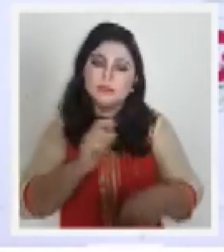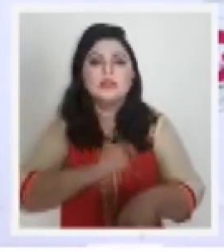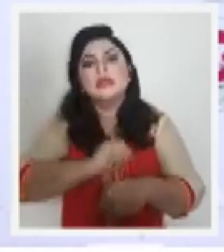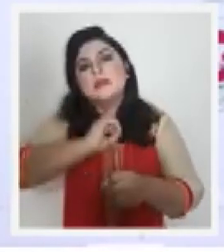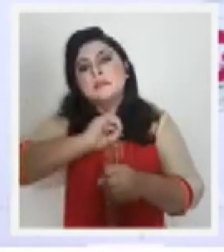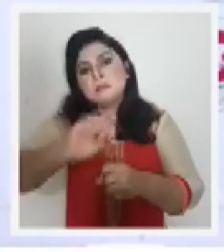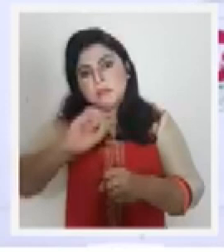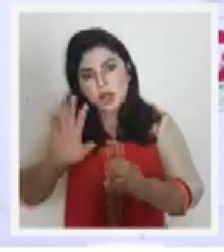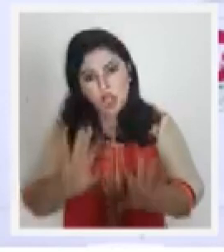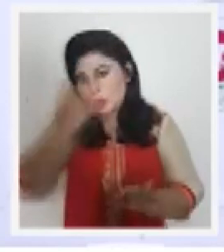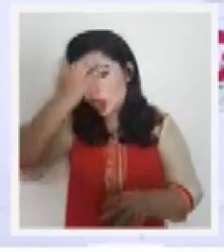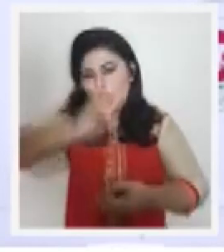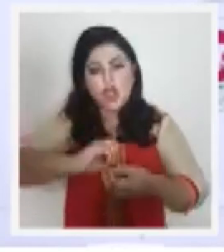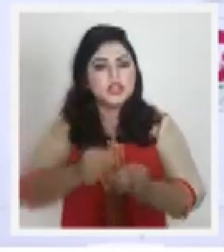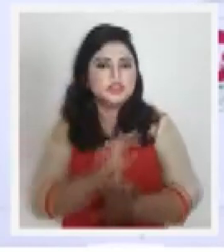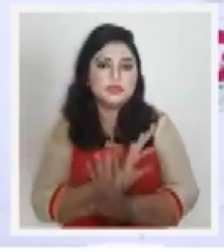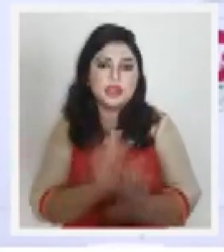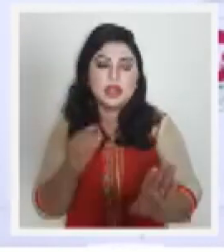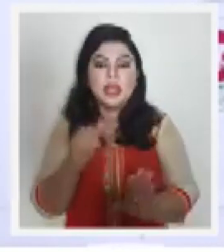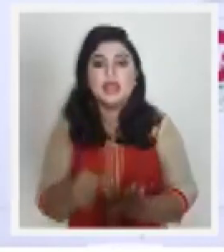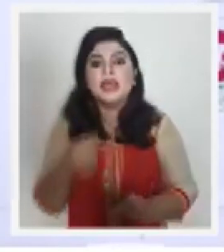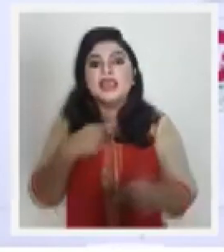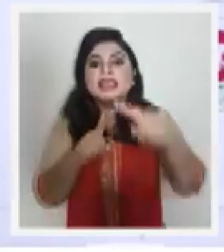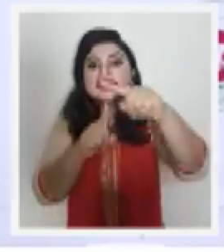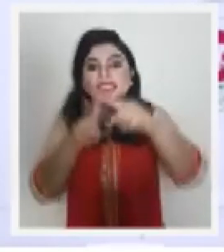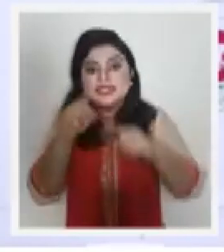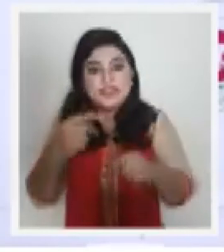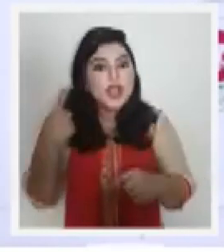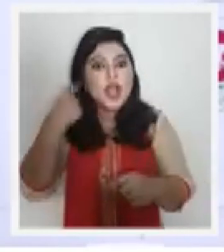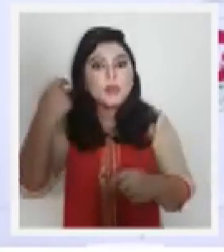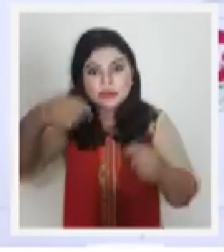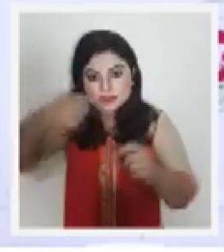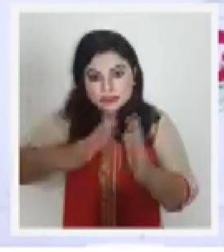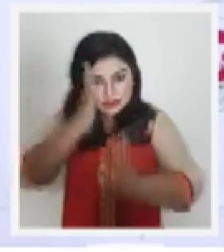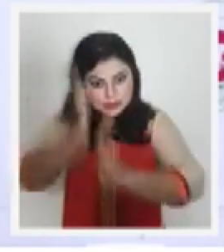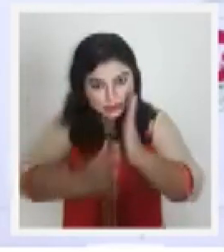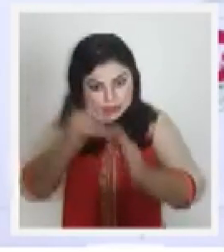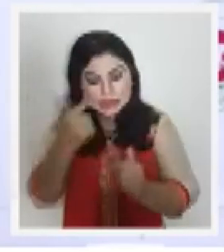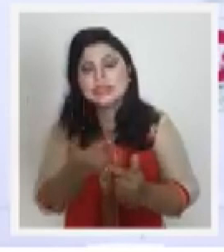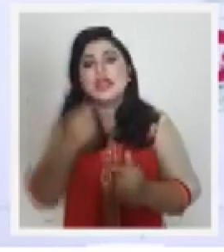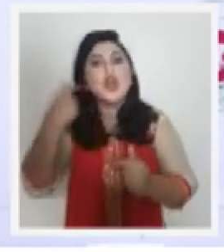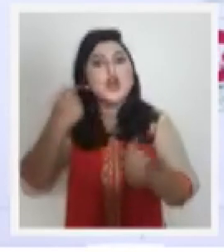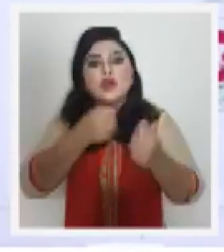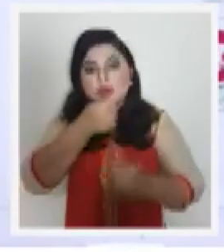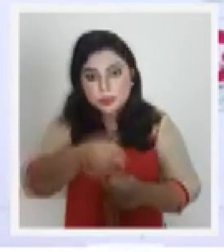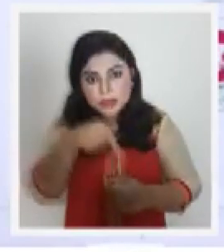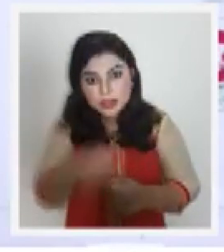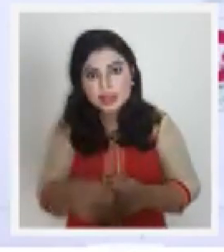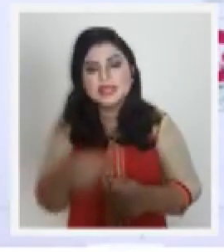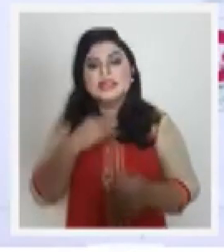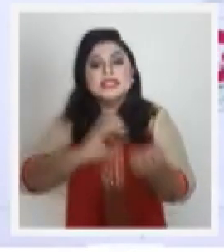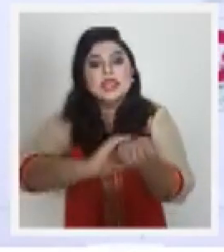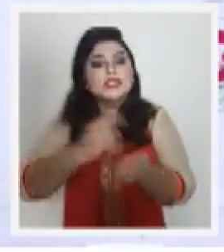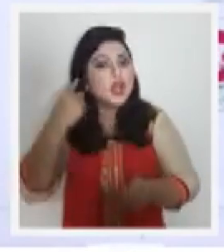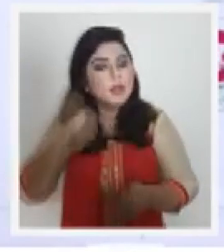পারবেন। তথ্য প্রবাহে কোনো অসুবিধা হবে না, তথ্য নিয়মিতভাবেই স্বাস্থ্য অধিদপ্তর থেকে পাঠানো হবে। এই অনলাইন